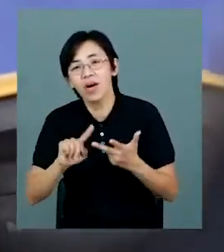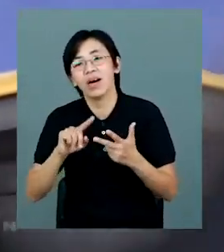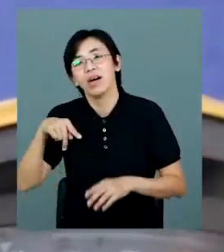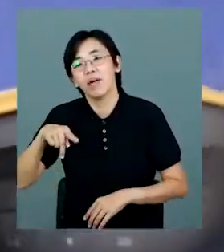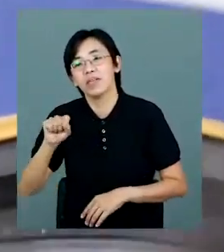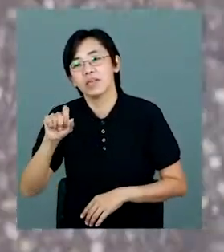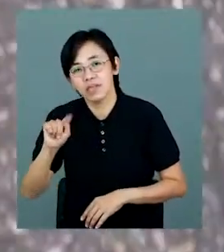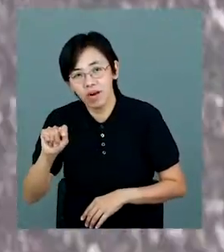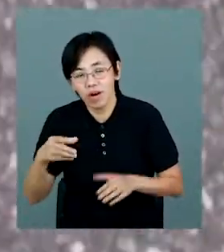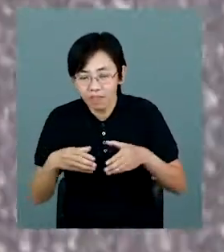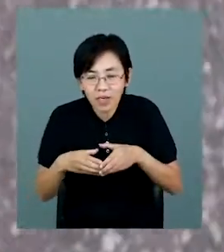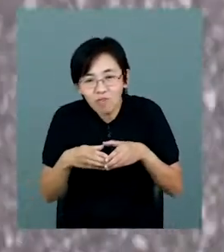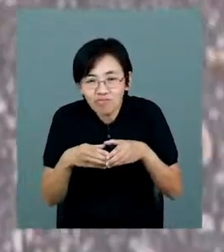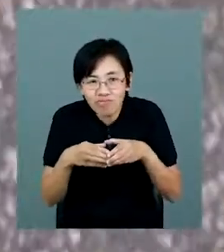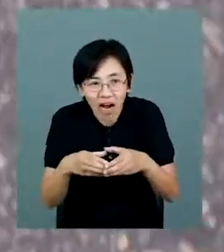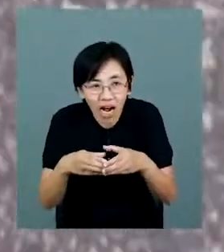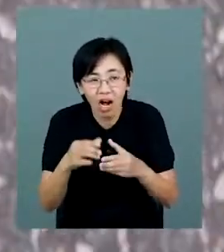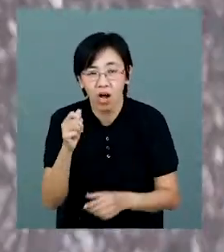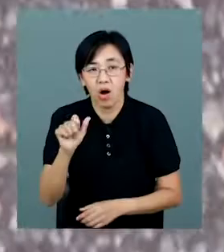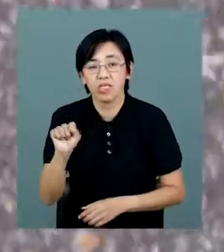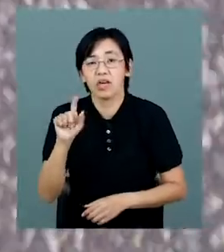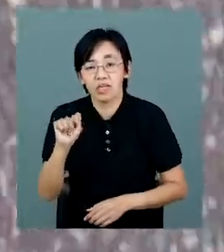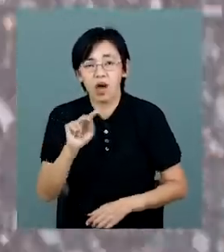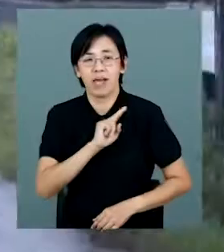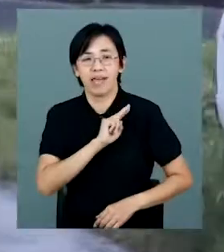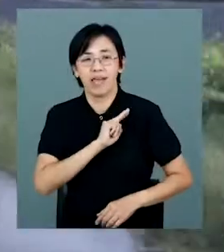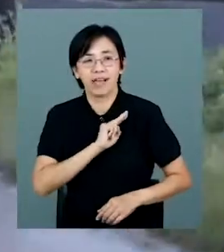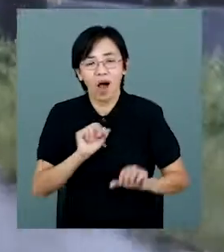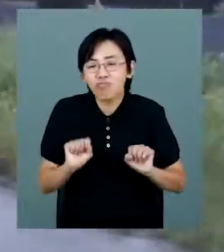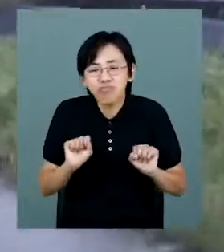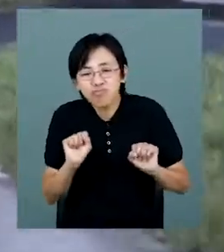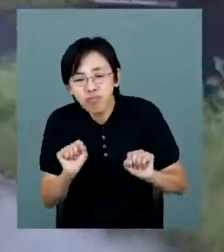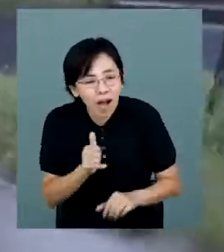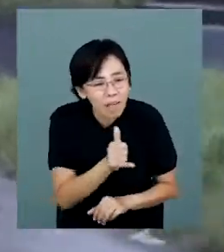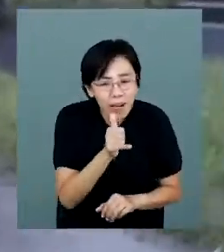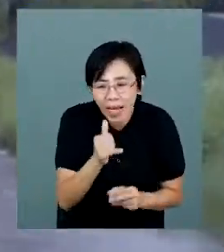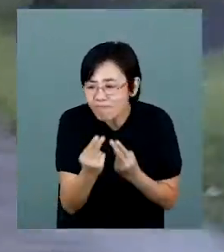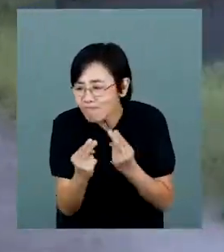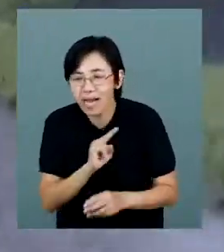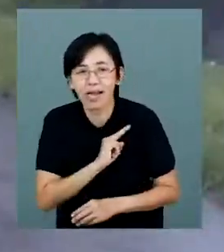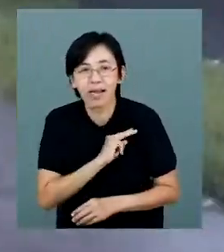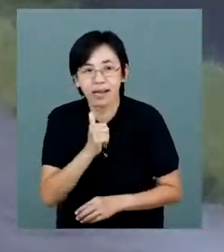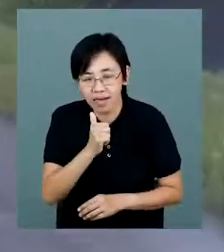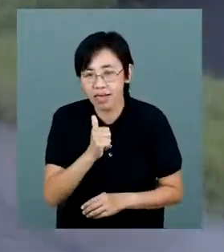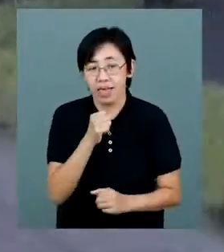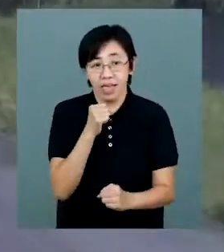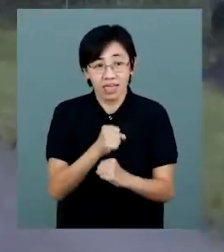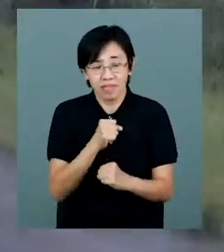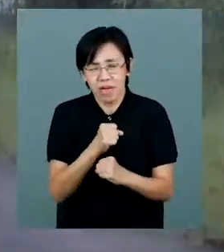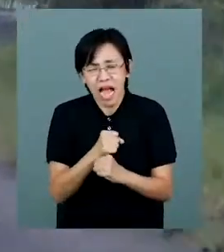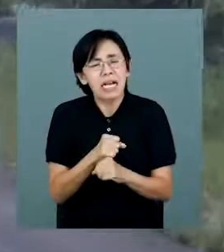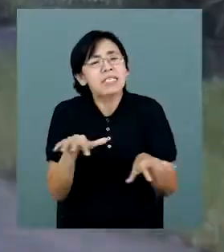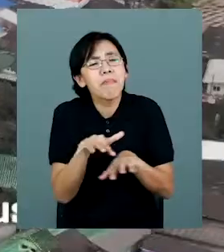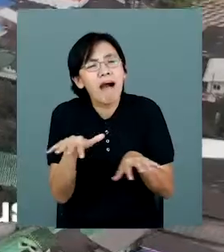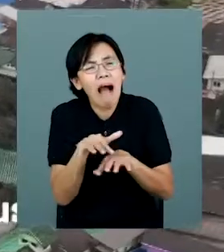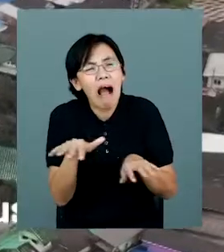ตด้วยนะครับแต่จริงๆแล้วอสตเองก็สามารถลงพื้นที่ได้ด้วยตัวเองนะครับถ้างานนั้นเป็นงานที่ไม่มีความซับ